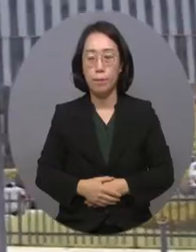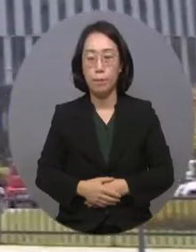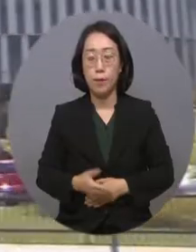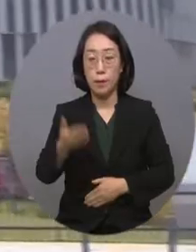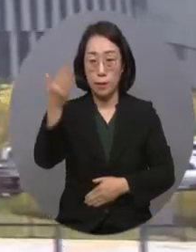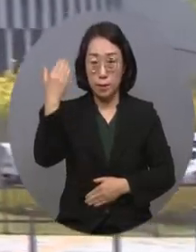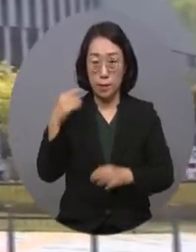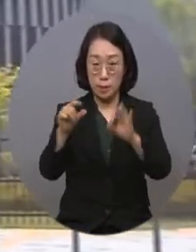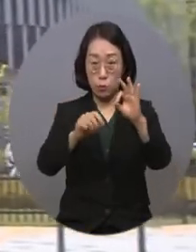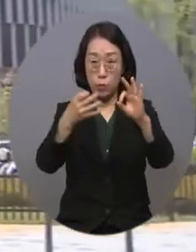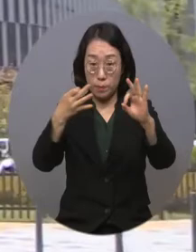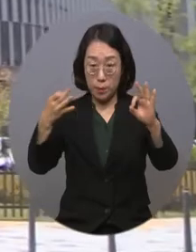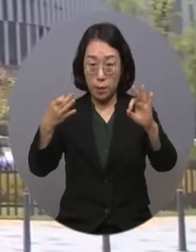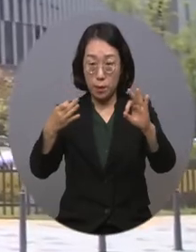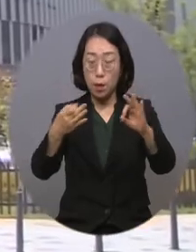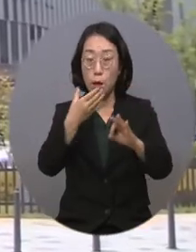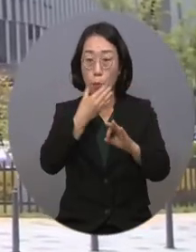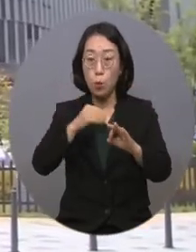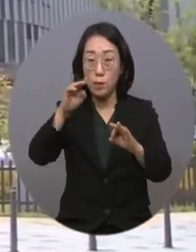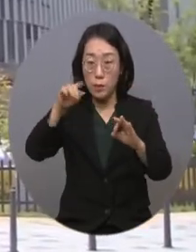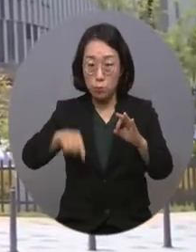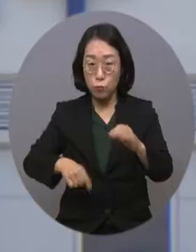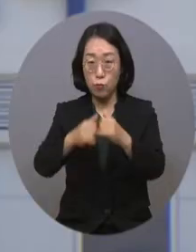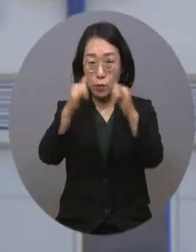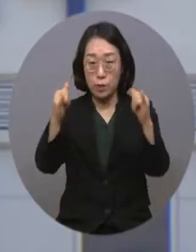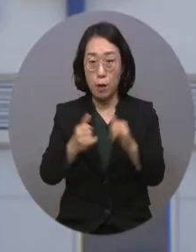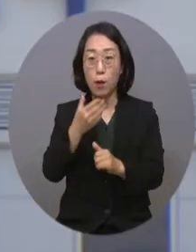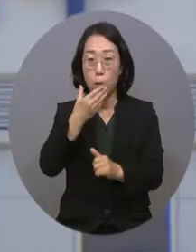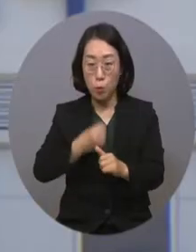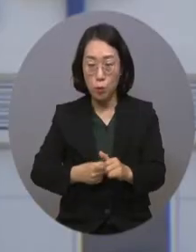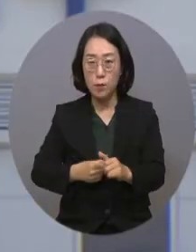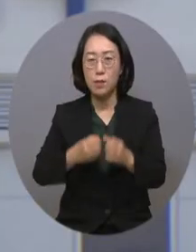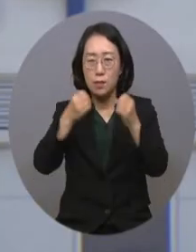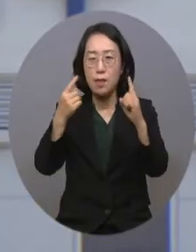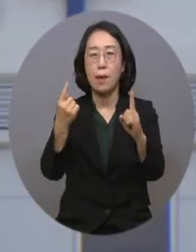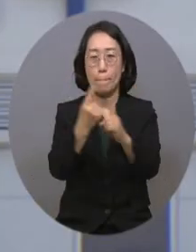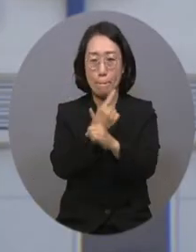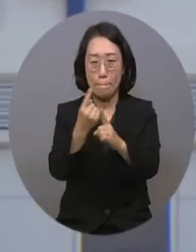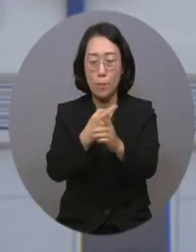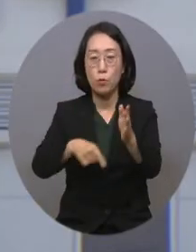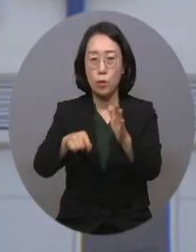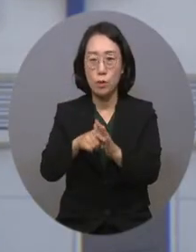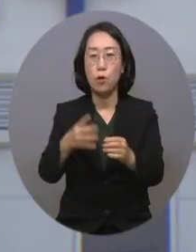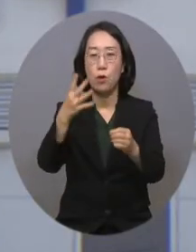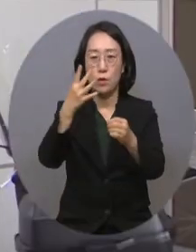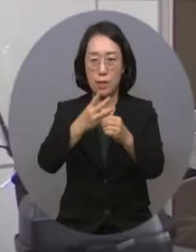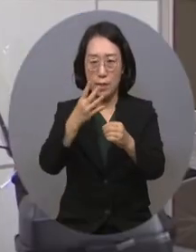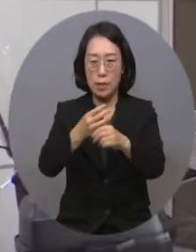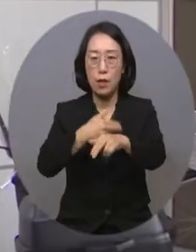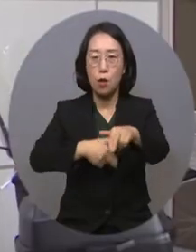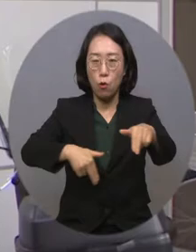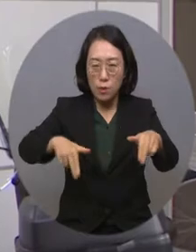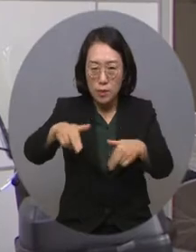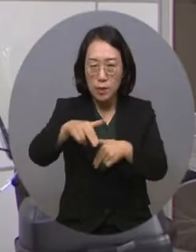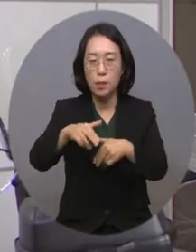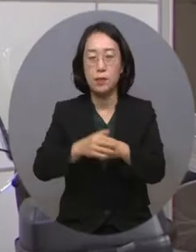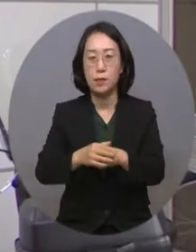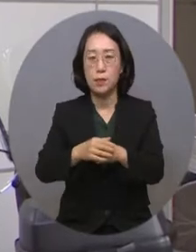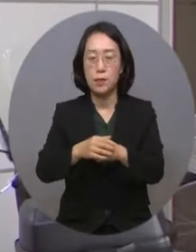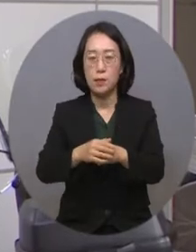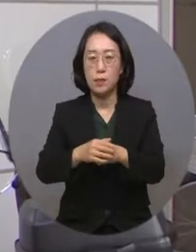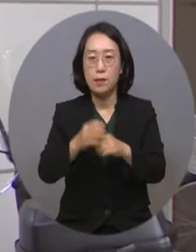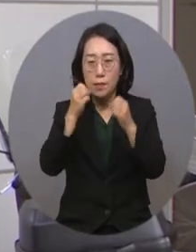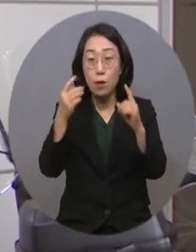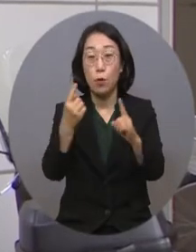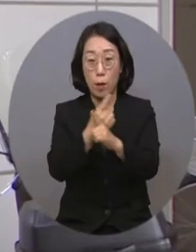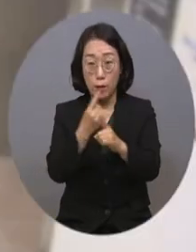지난 14일 보건복지부는 사회복지 분야 규제 혁신을 위해 제 4차 역지사지 규제 혁파 와 토론장 을